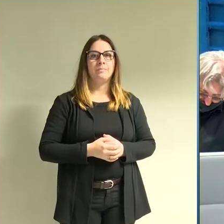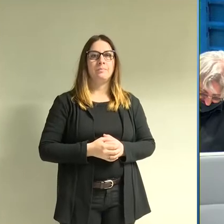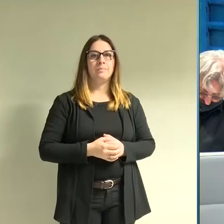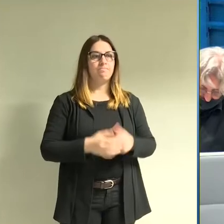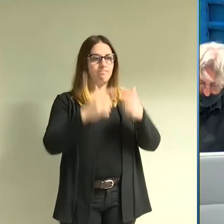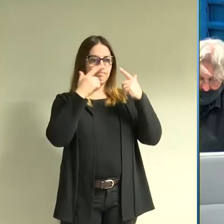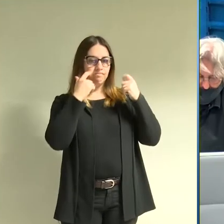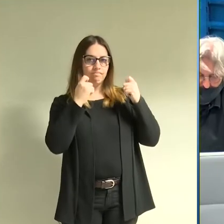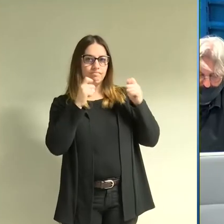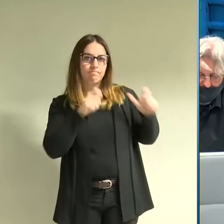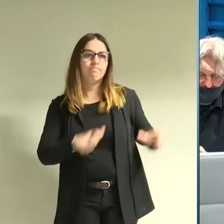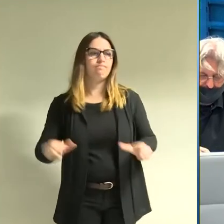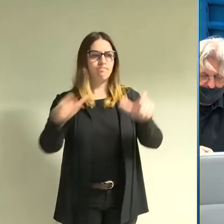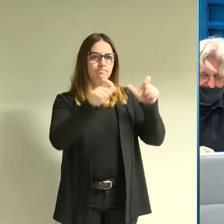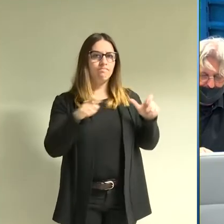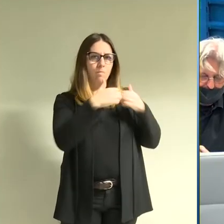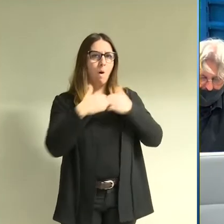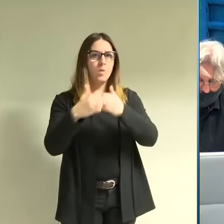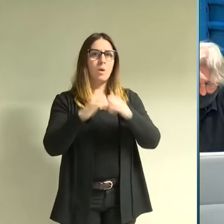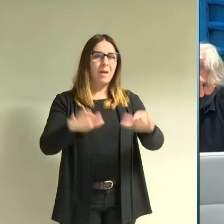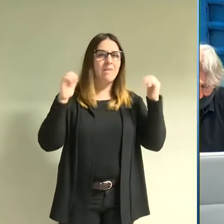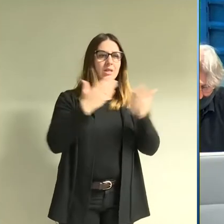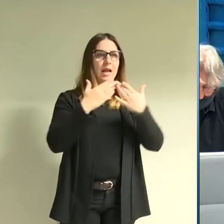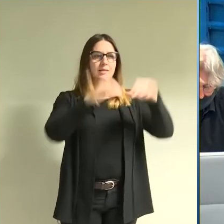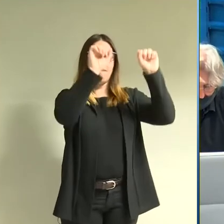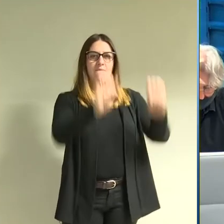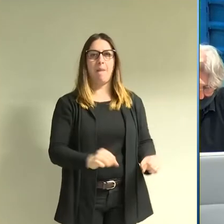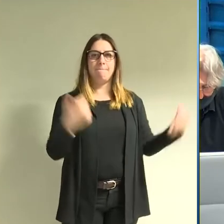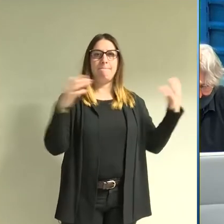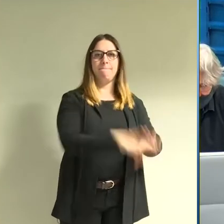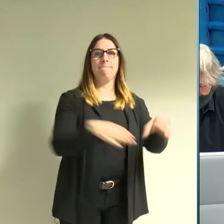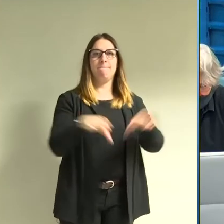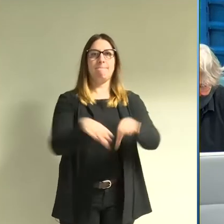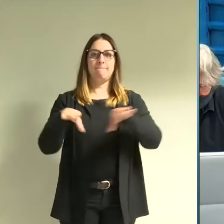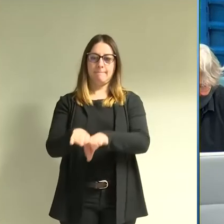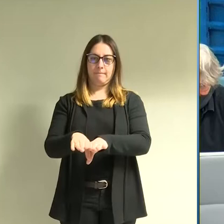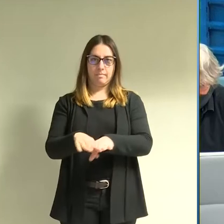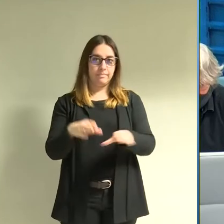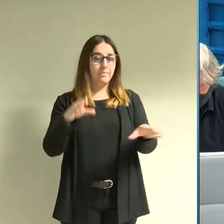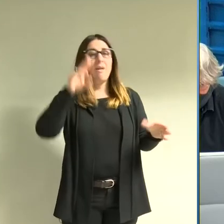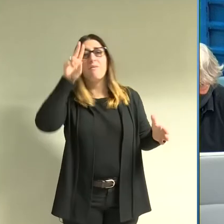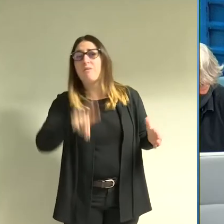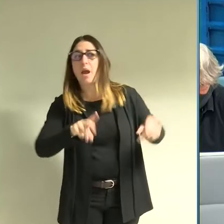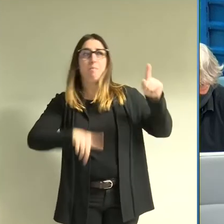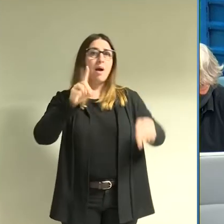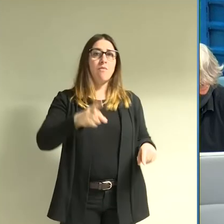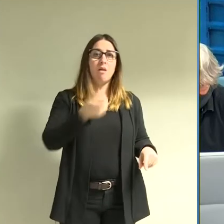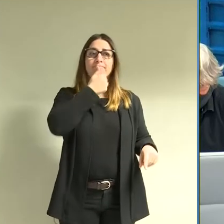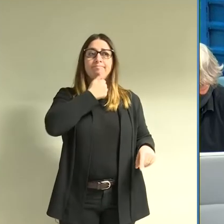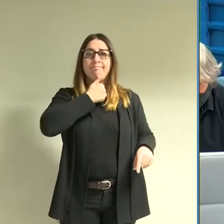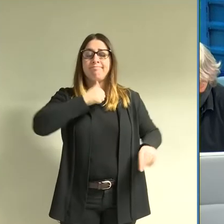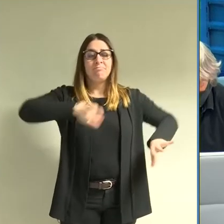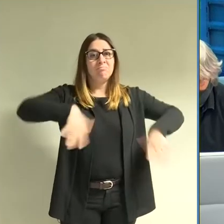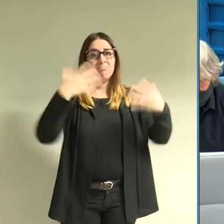ensemble à ce que les fermetures qui sont quelquefois inévitable du effectivement à la baisse des